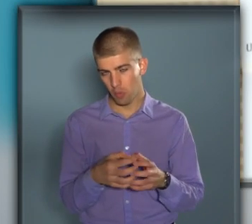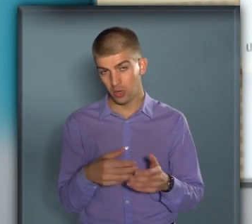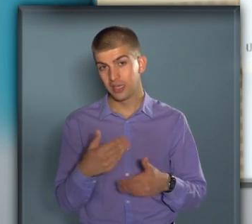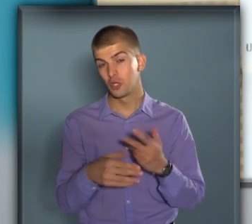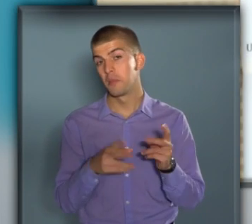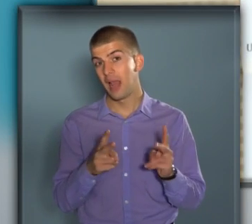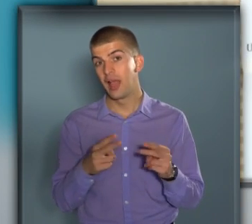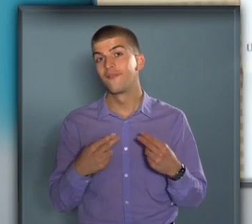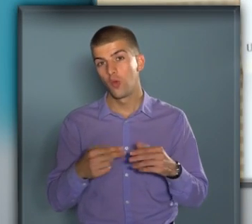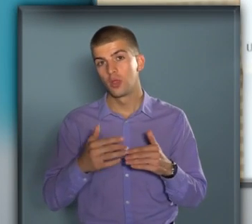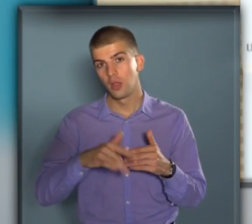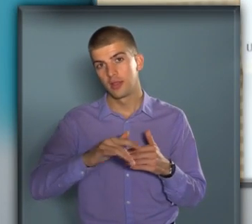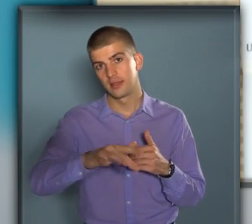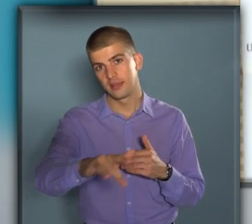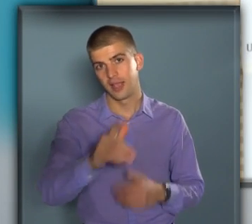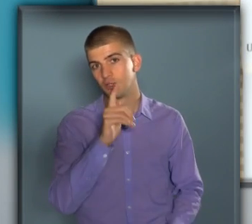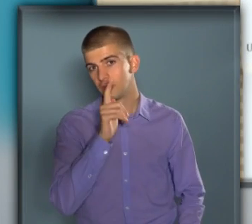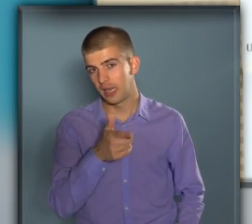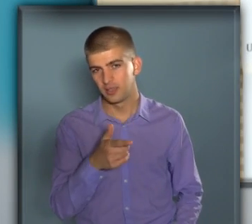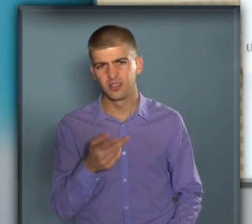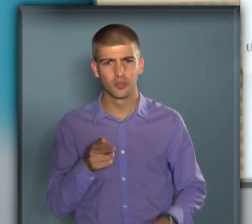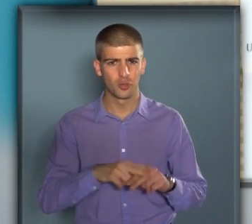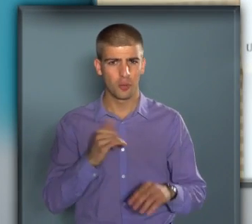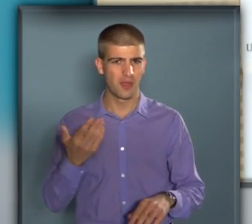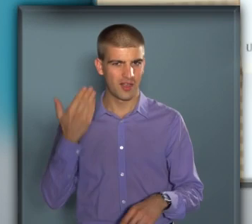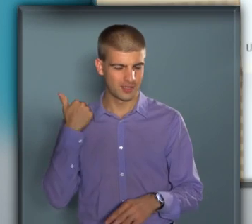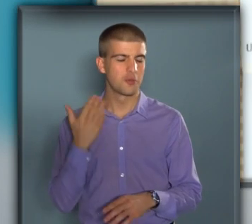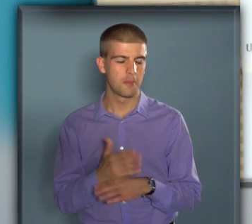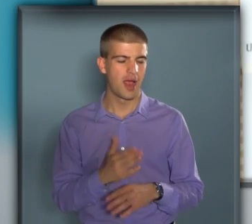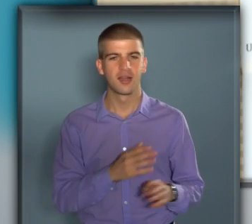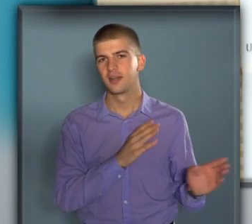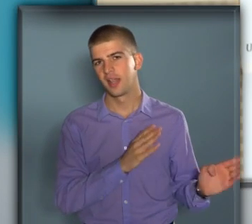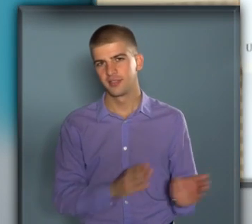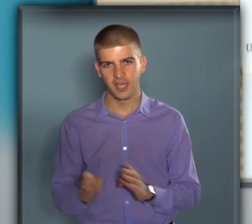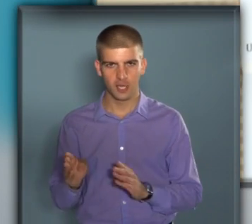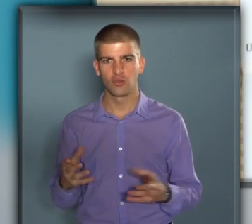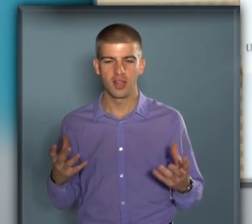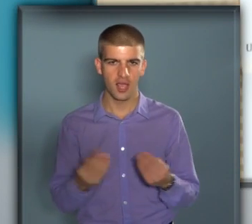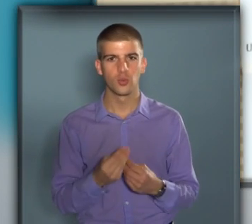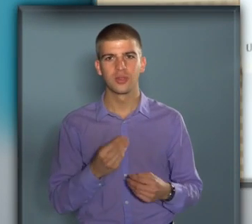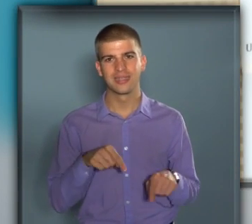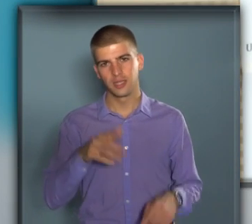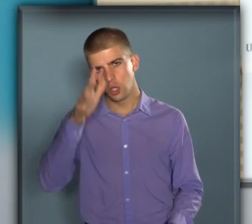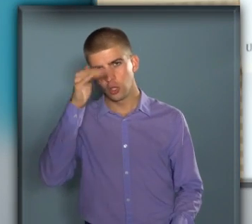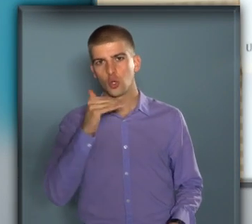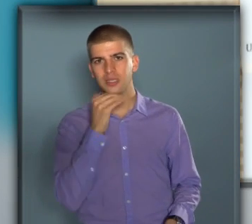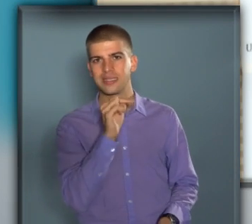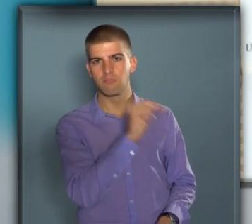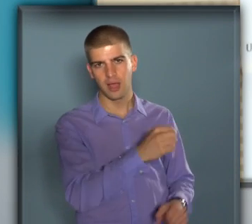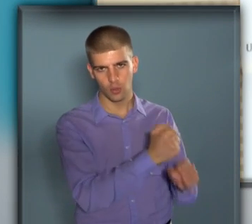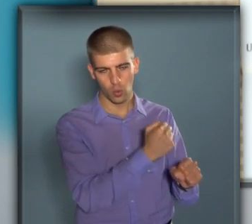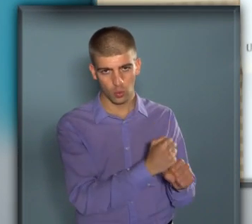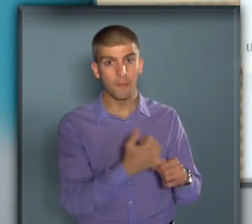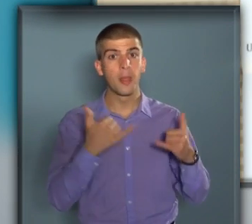ugyanúgy folytatása lesz, mint évekkel ezelőtt, amikor már rendszeresen dolgoztunk itt a Kösziben. Most a